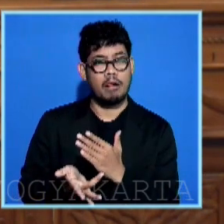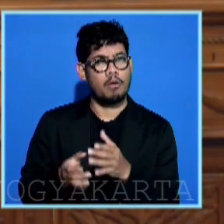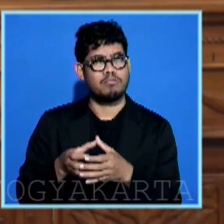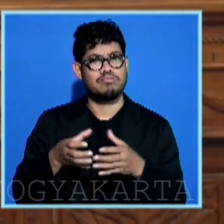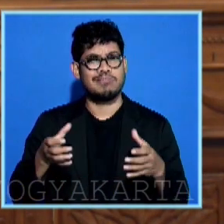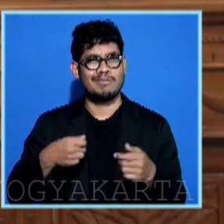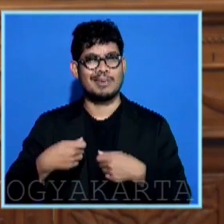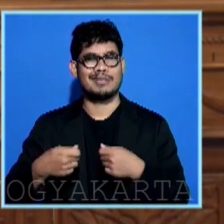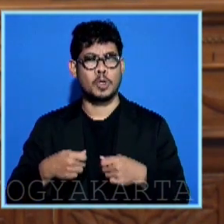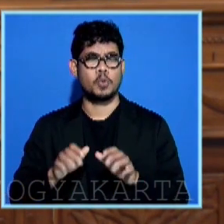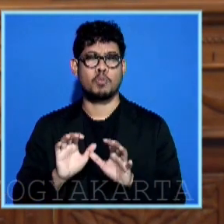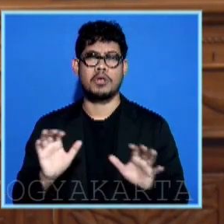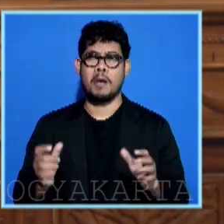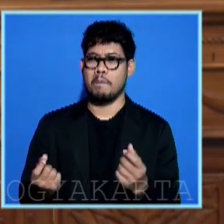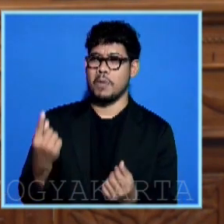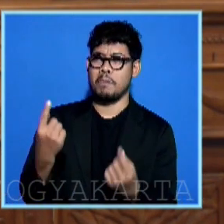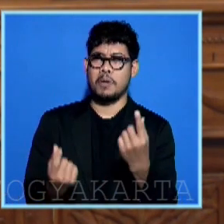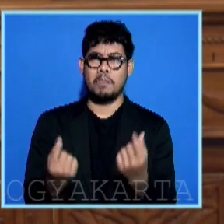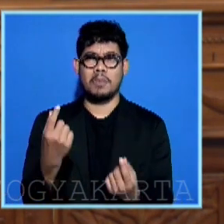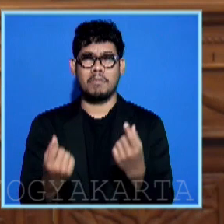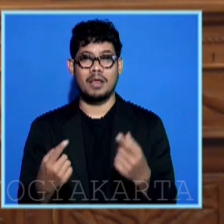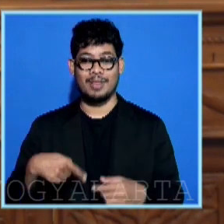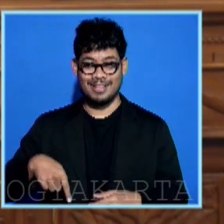kuk produk kopi men